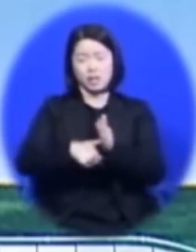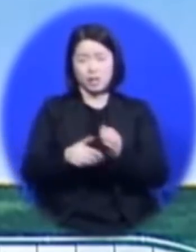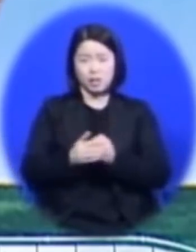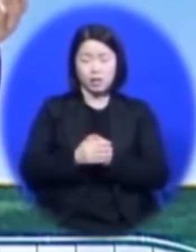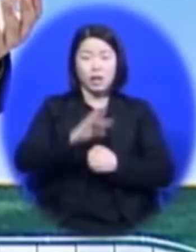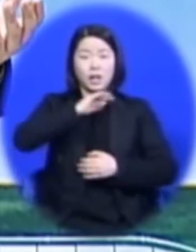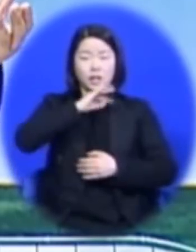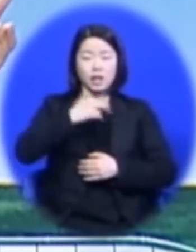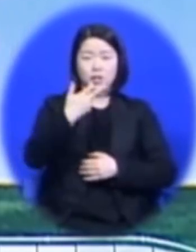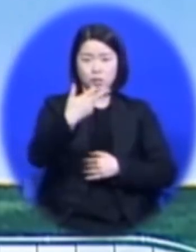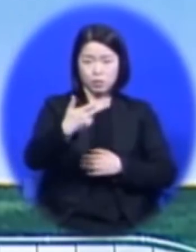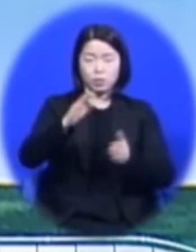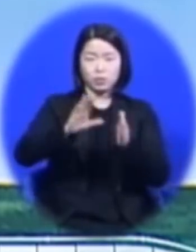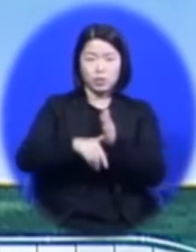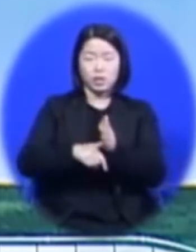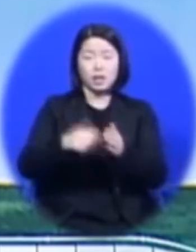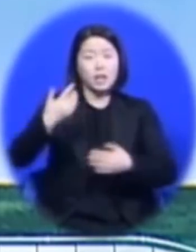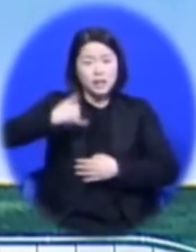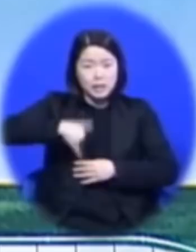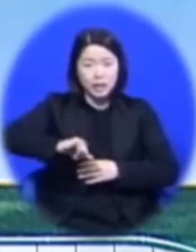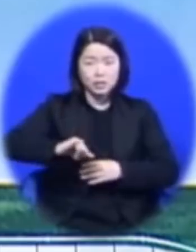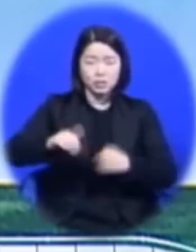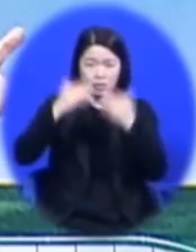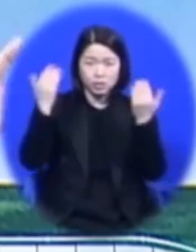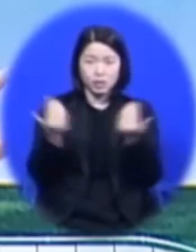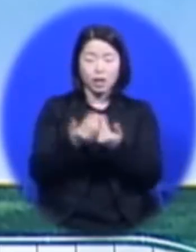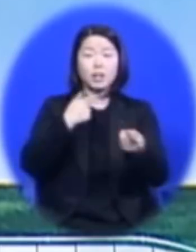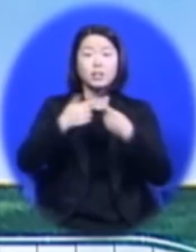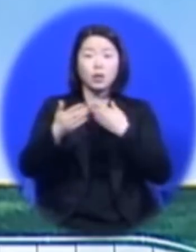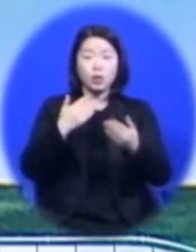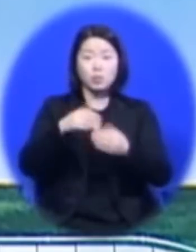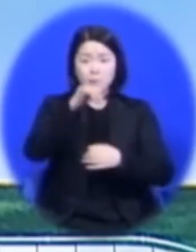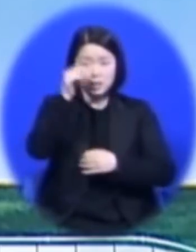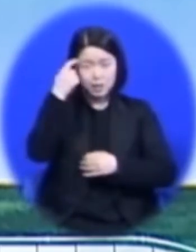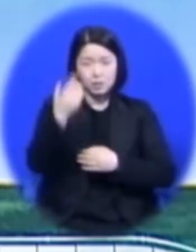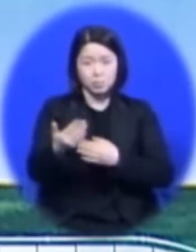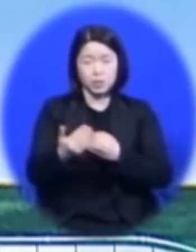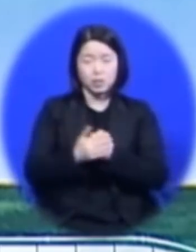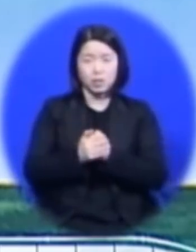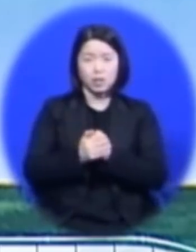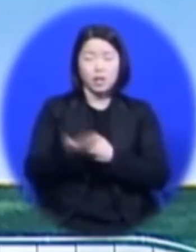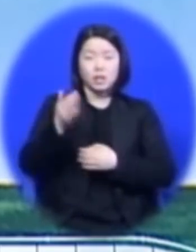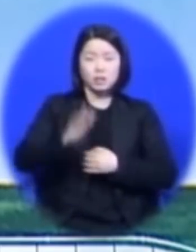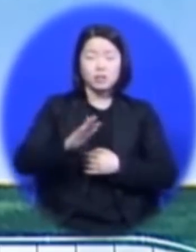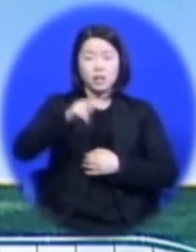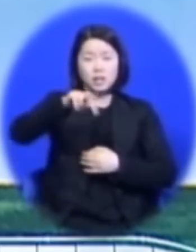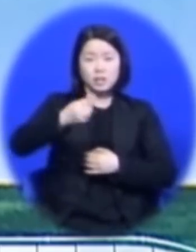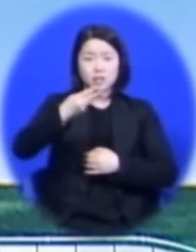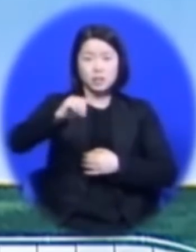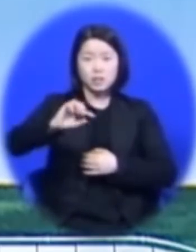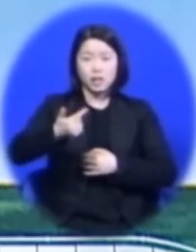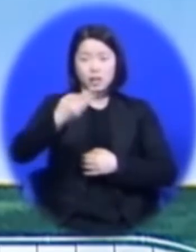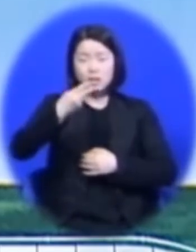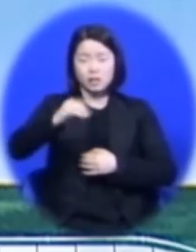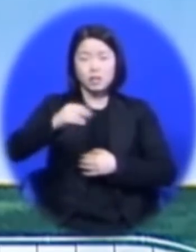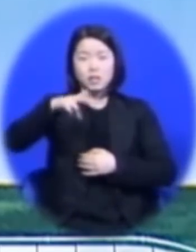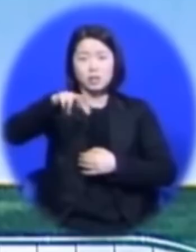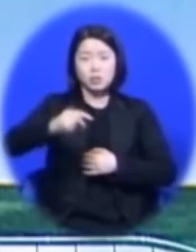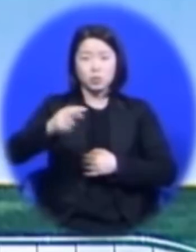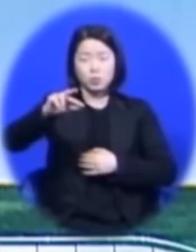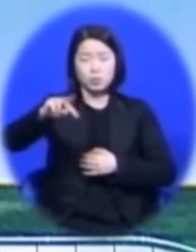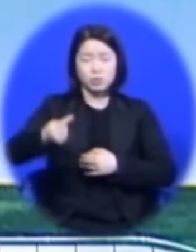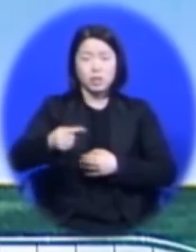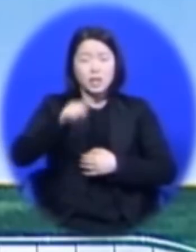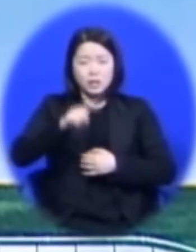17살 시절의 자녀들을 다 경험 하잖아요 그런데 스탠리 존스 는 그 격동 의